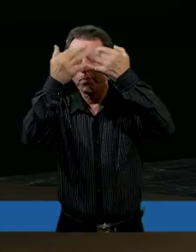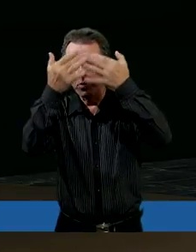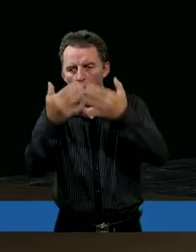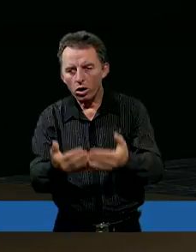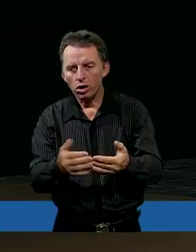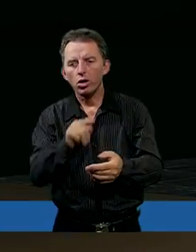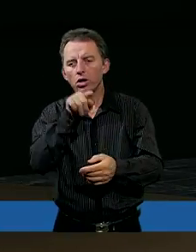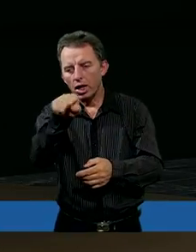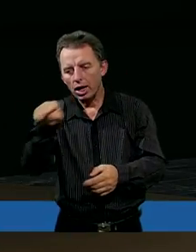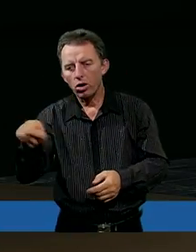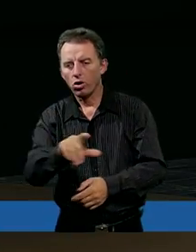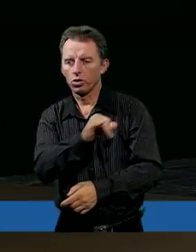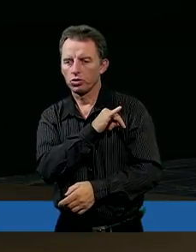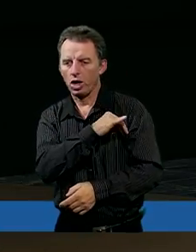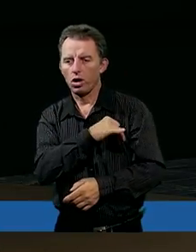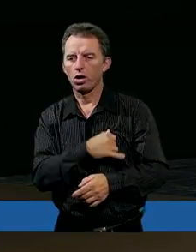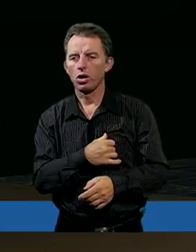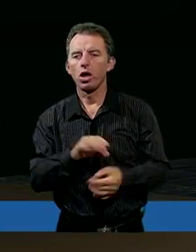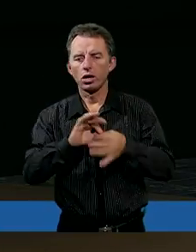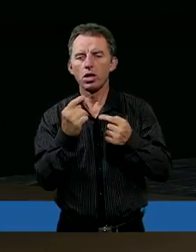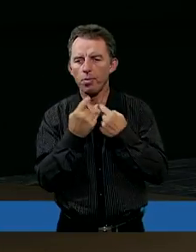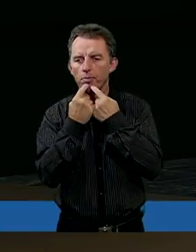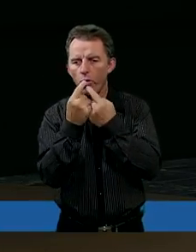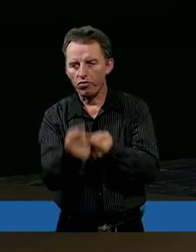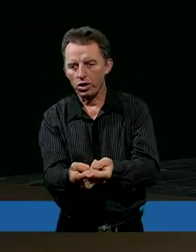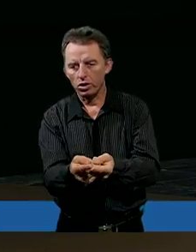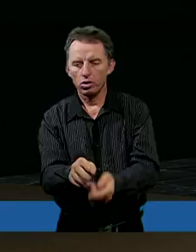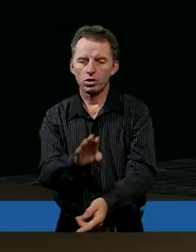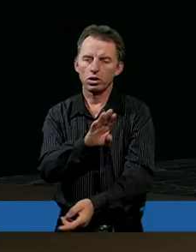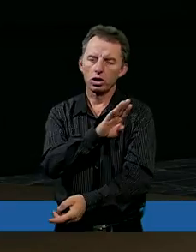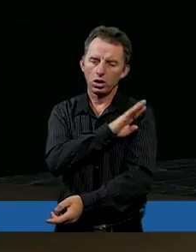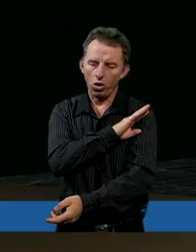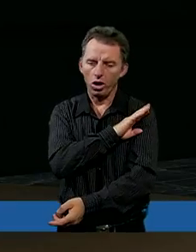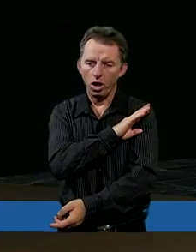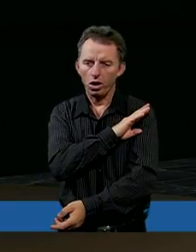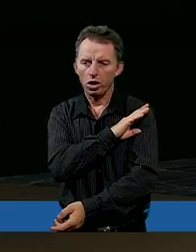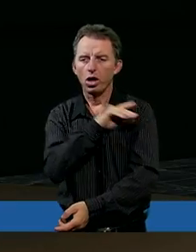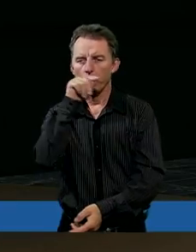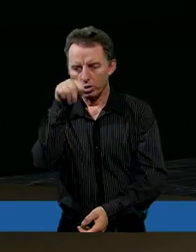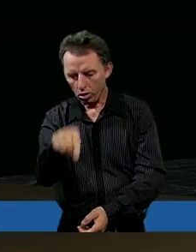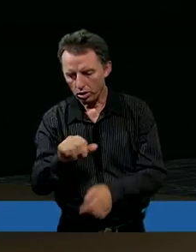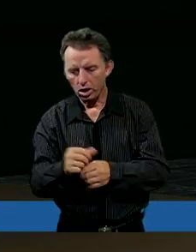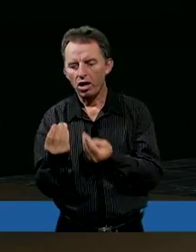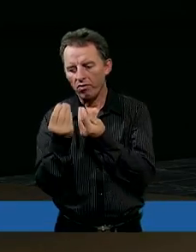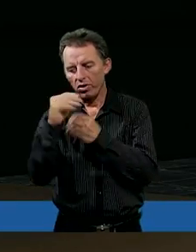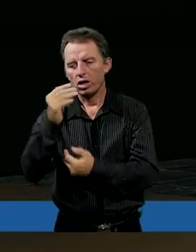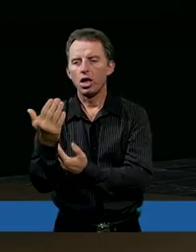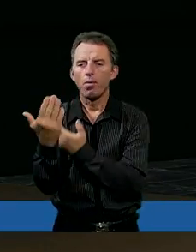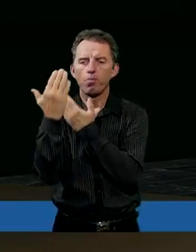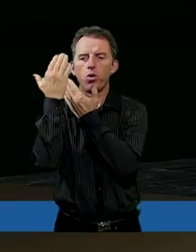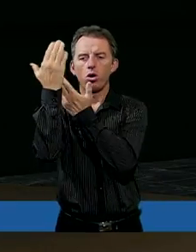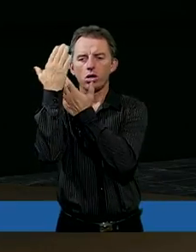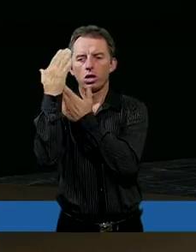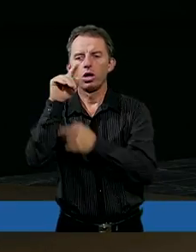im tego grzechu. I to, gdy powiedział, skonał. To jest wielkie bohaterstwo, a